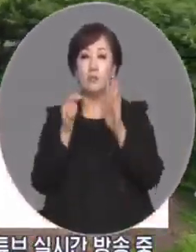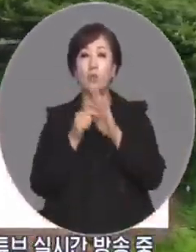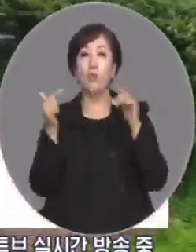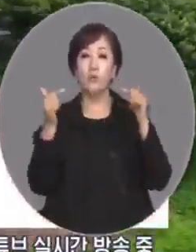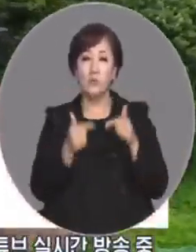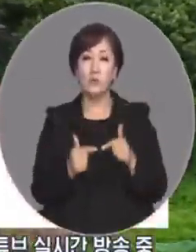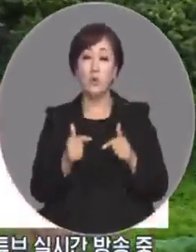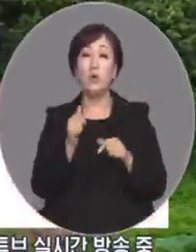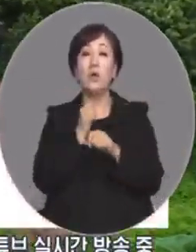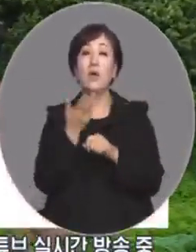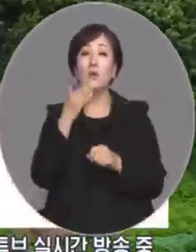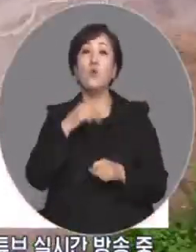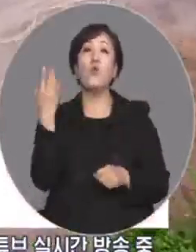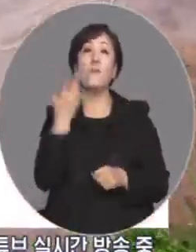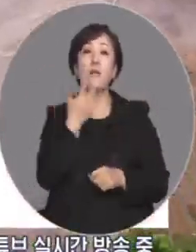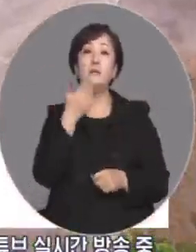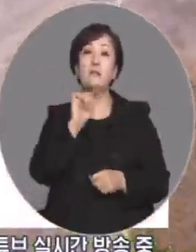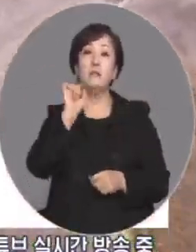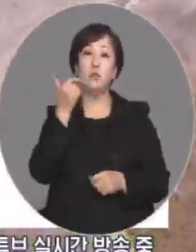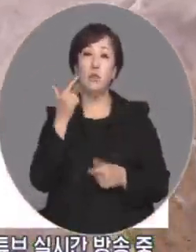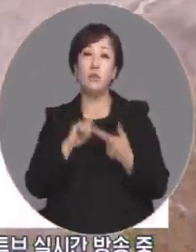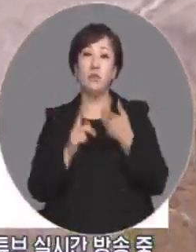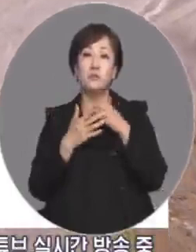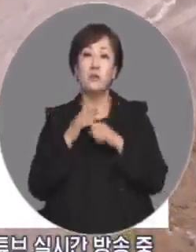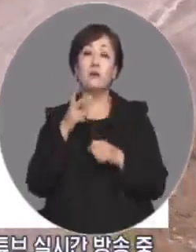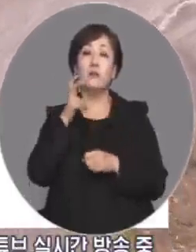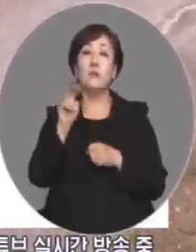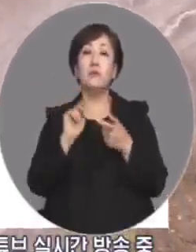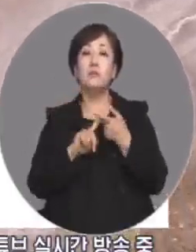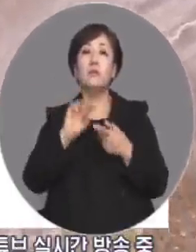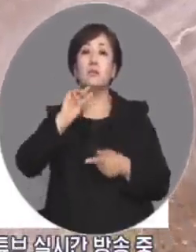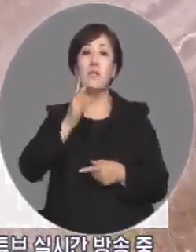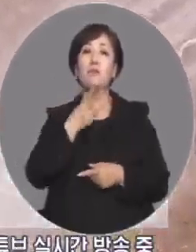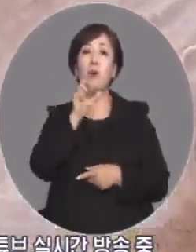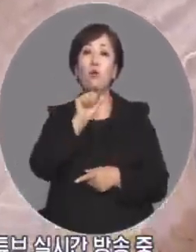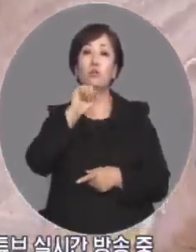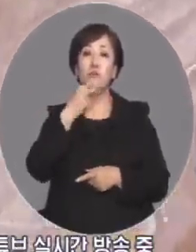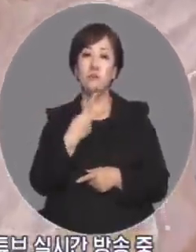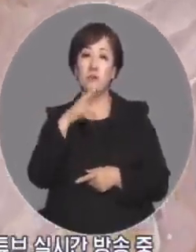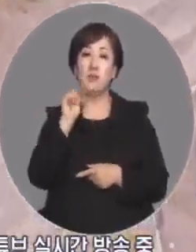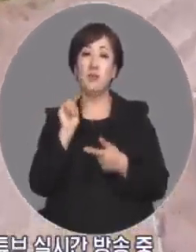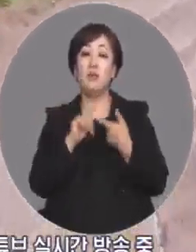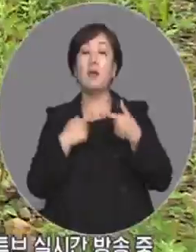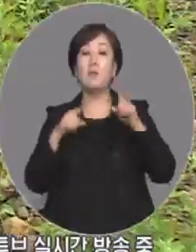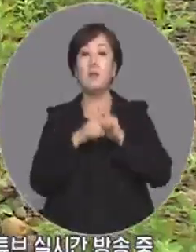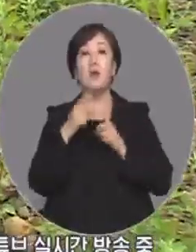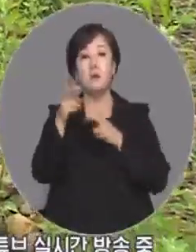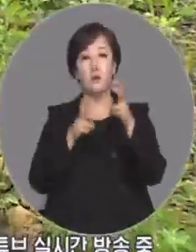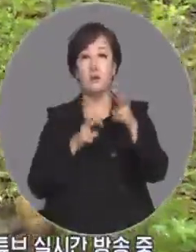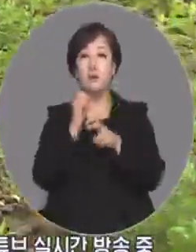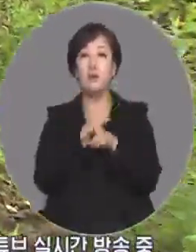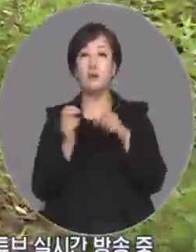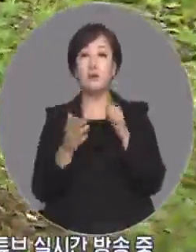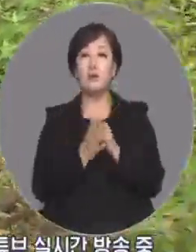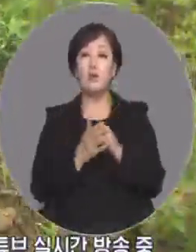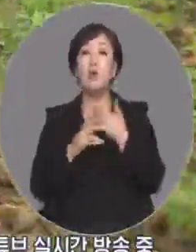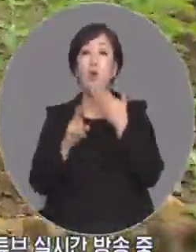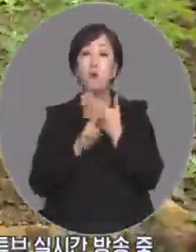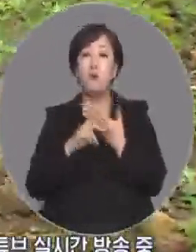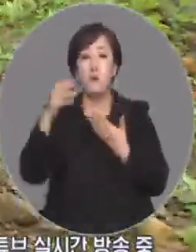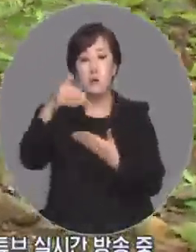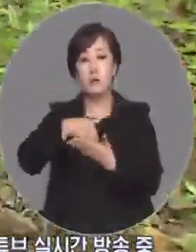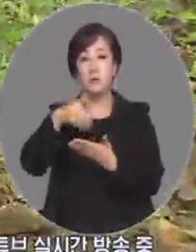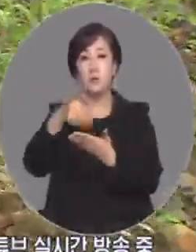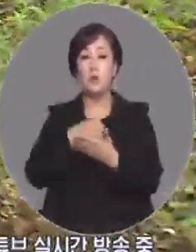최소화해 가정해도 8,000톤, 덤프트럭 350대가 오갔을 분량으로 추정됩니다. 불법 성토가 이뤄진